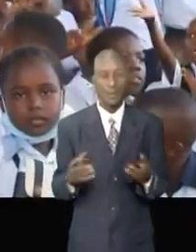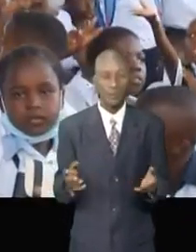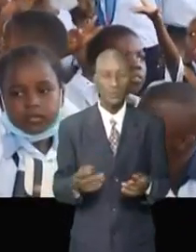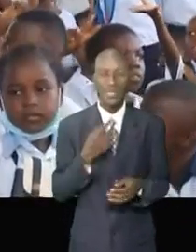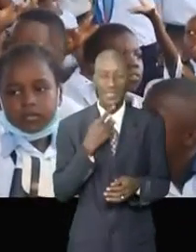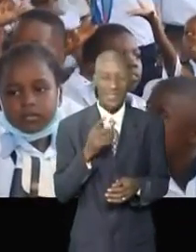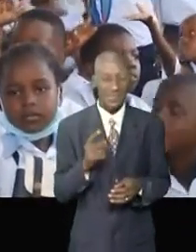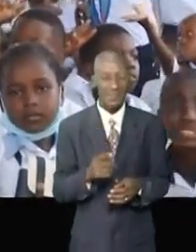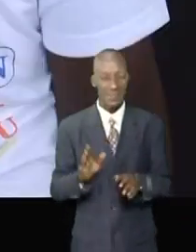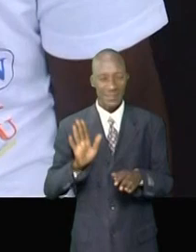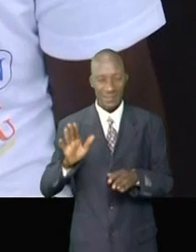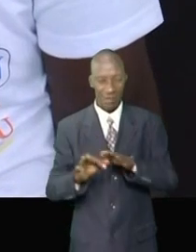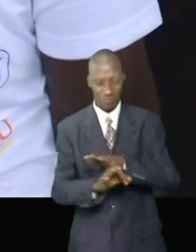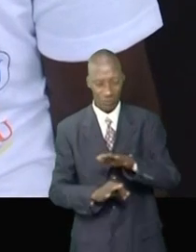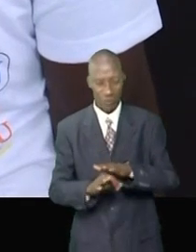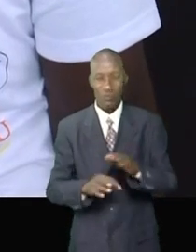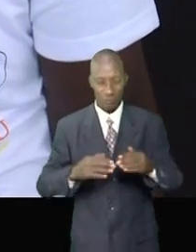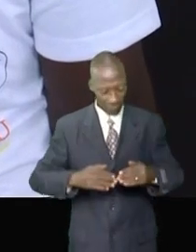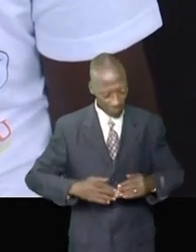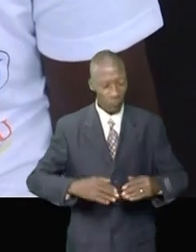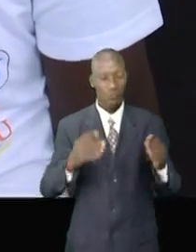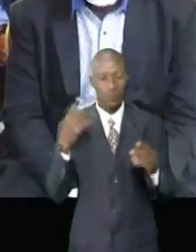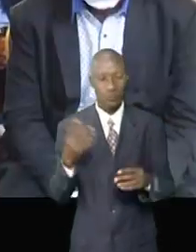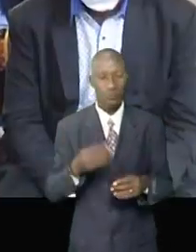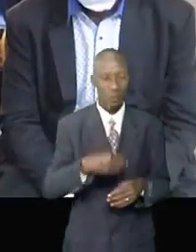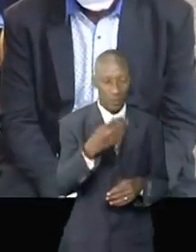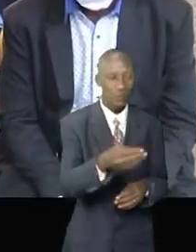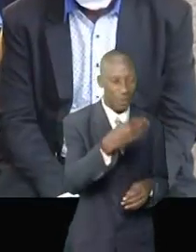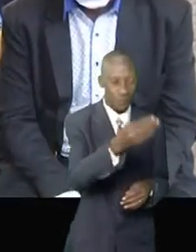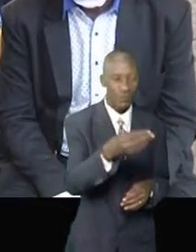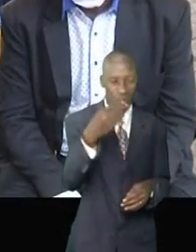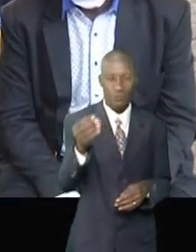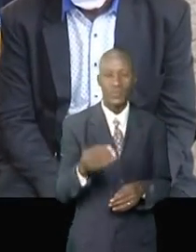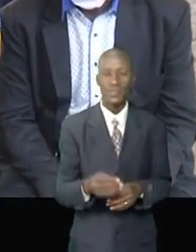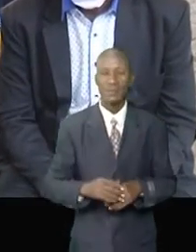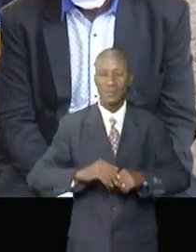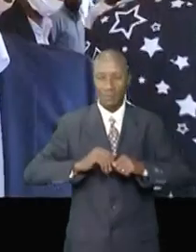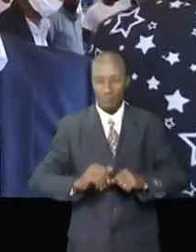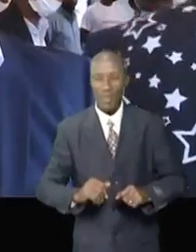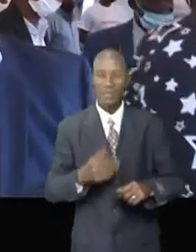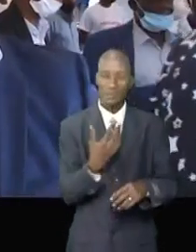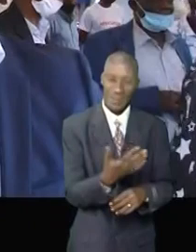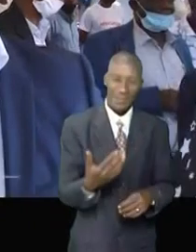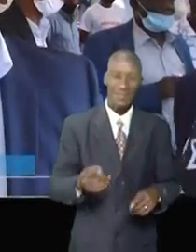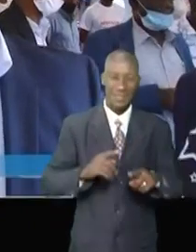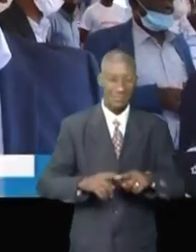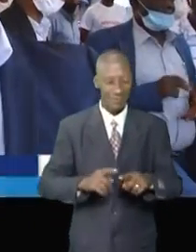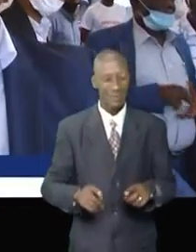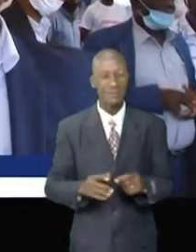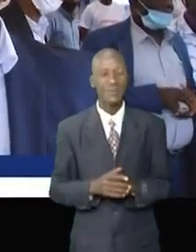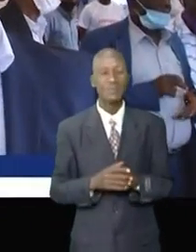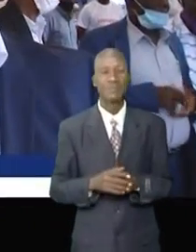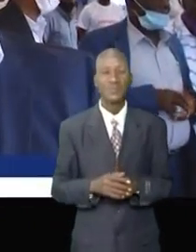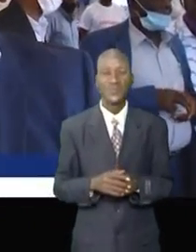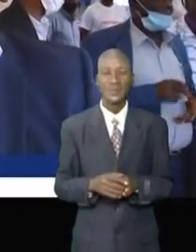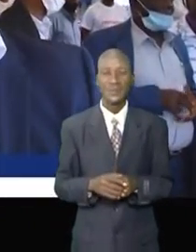Fondation Angèle, elle compte appuyer davantage les secteurs éducatifs. Demain, par rapport à cette école-là, on va installer une